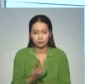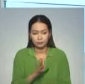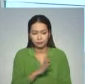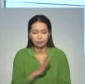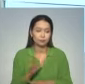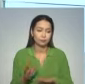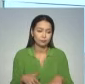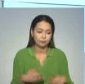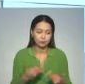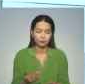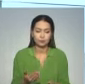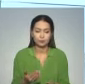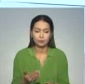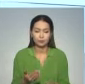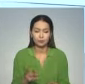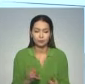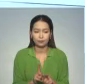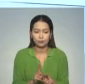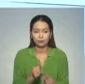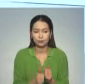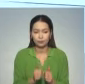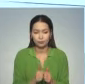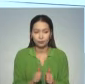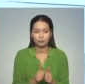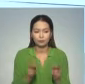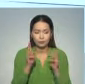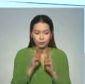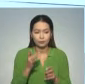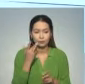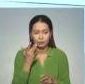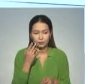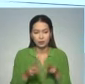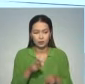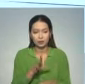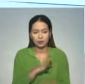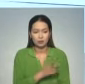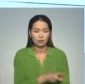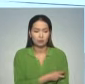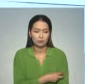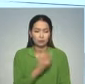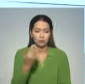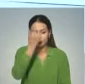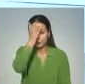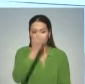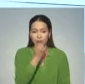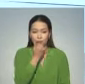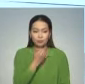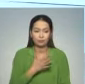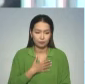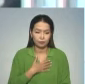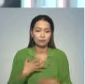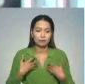Содан кейін трансплантация қылдым. Перасат жасалды, содан кейін мені врачтардың арқасында жазылып